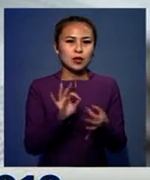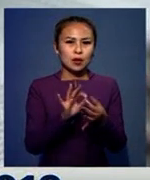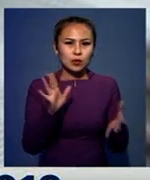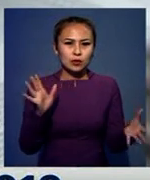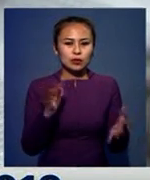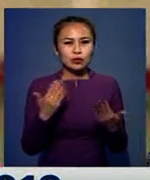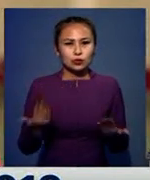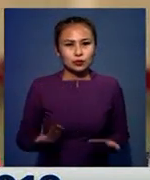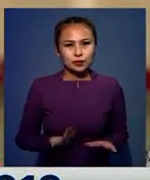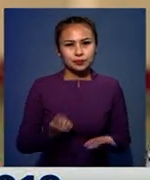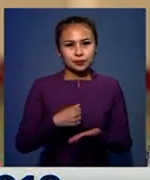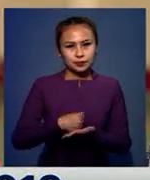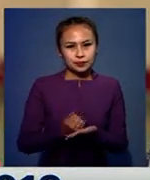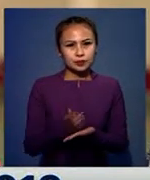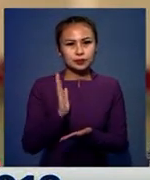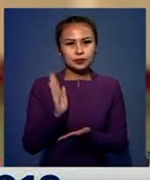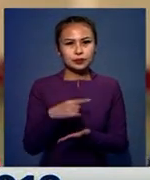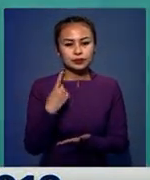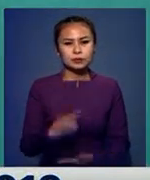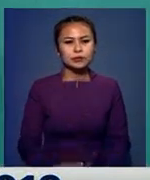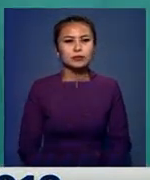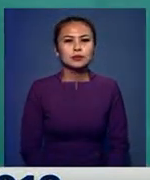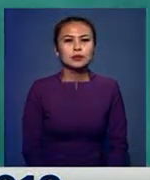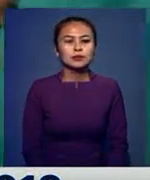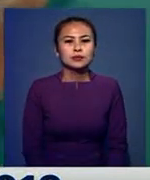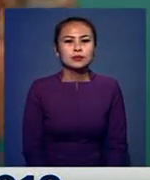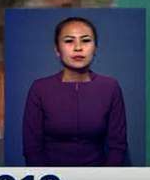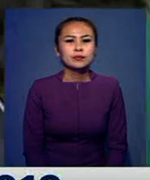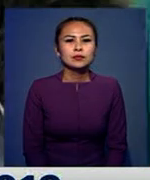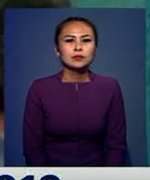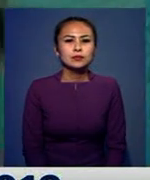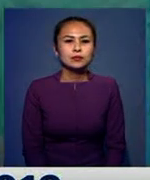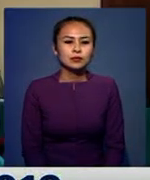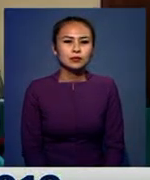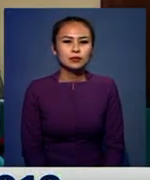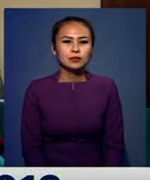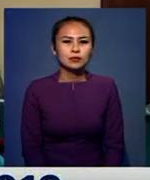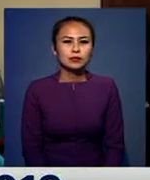жалғастырып, тәуелсіздігіміздің тұғырын бекемдей білетін азамат болуы керек дейді.